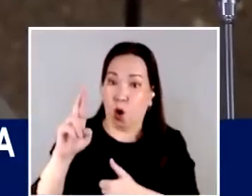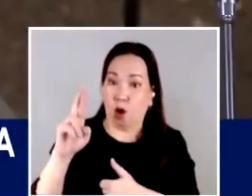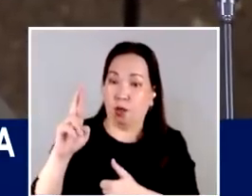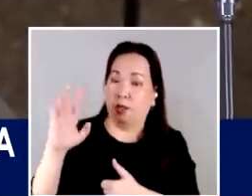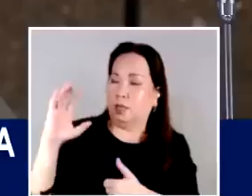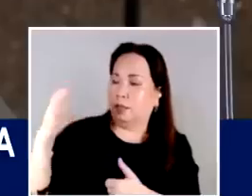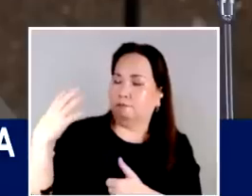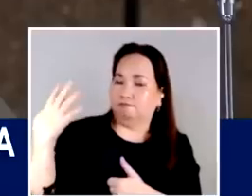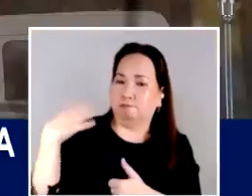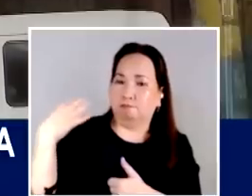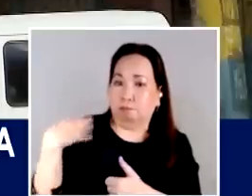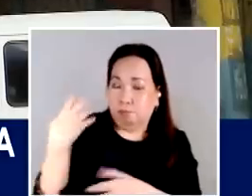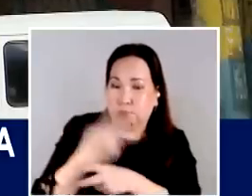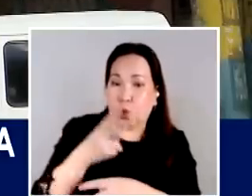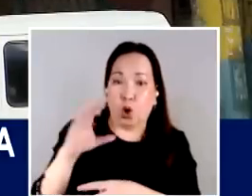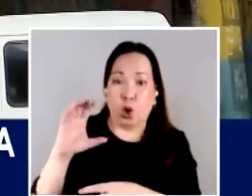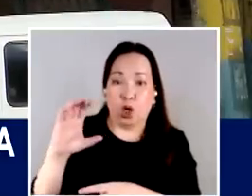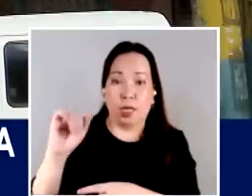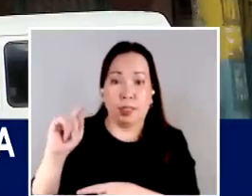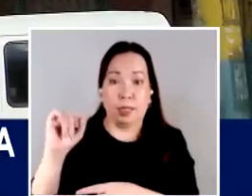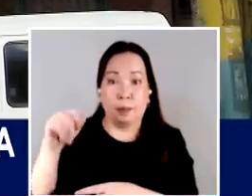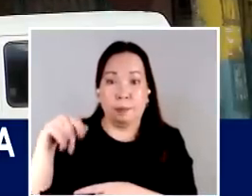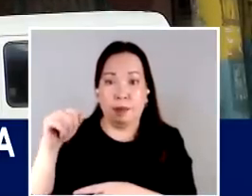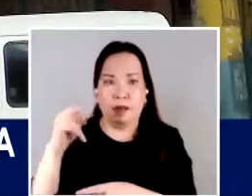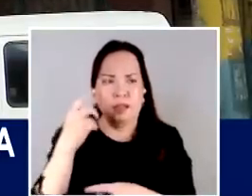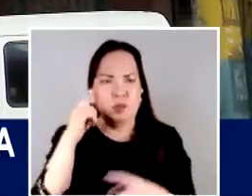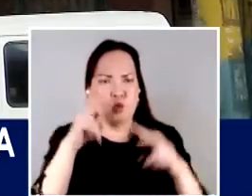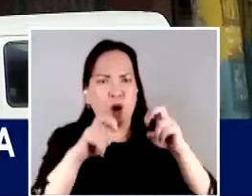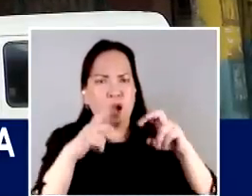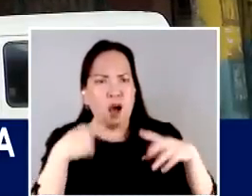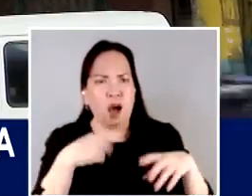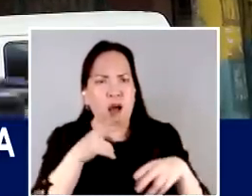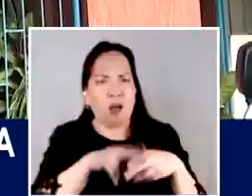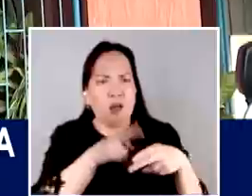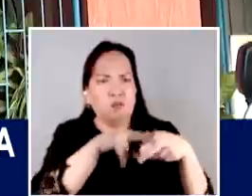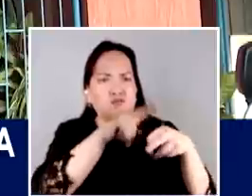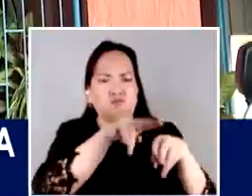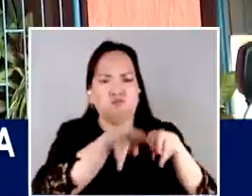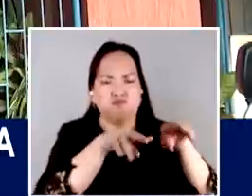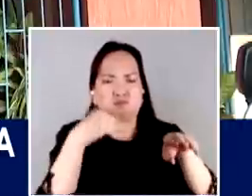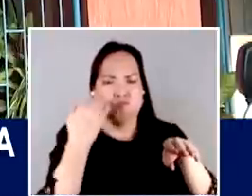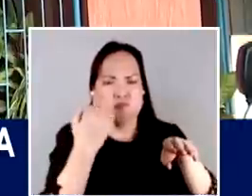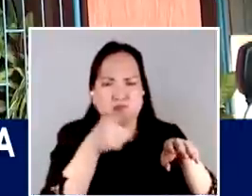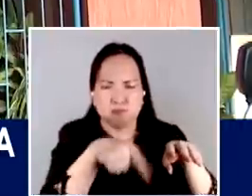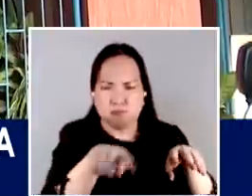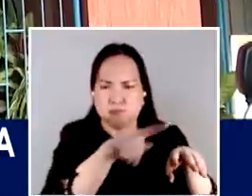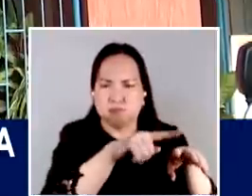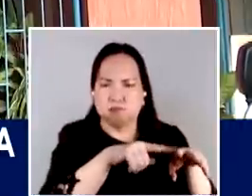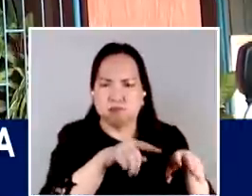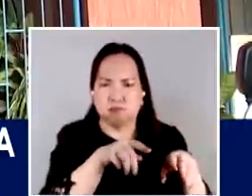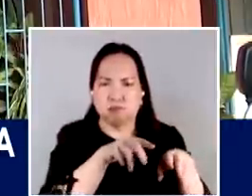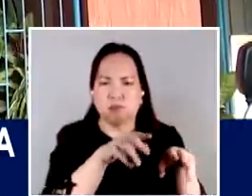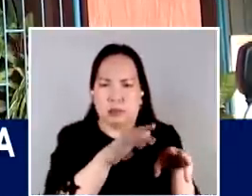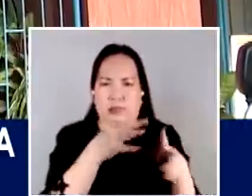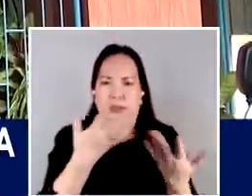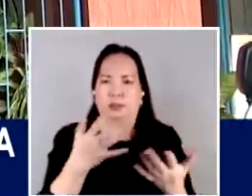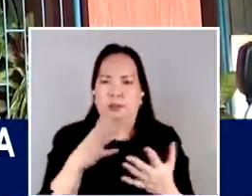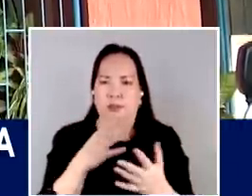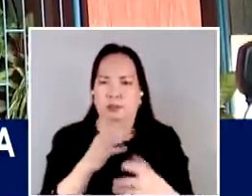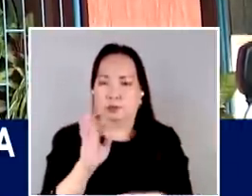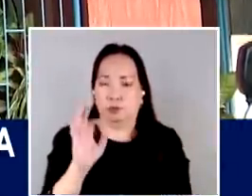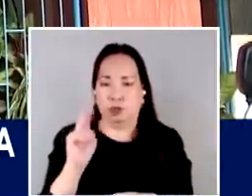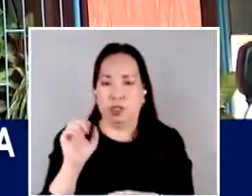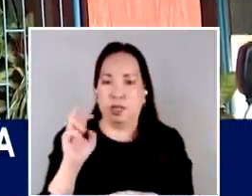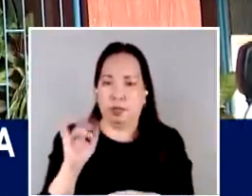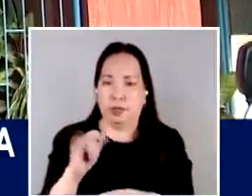na iniimbestigahan nila kung bakit naipon ang mga bangkay sa punerarya. Bianca Dava,